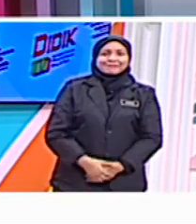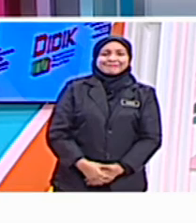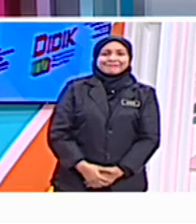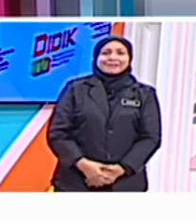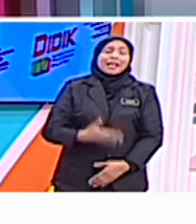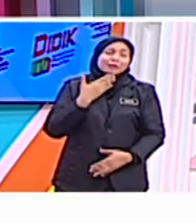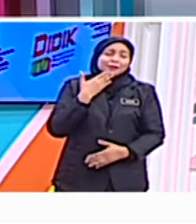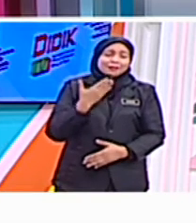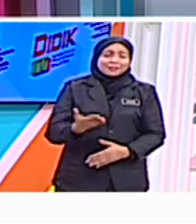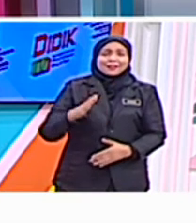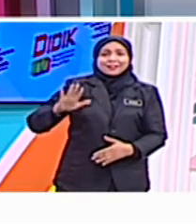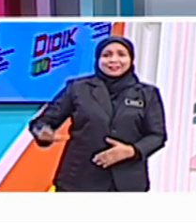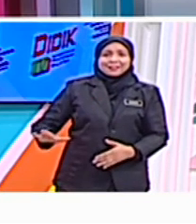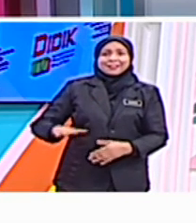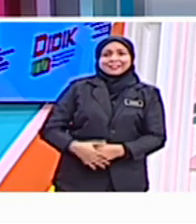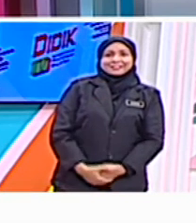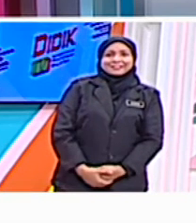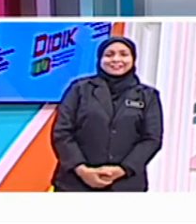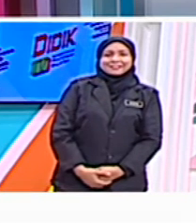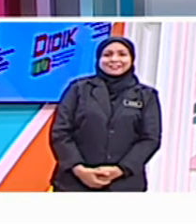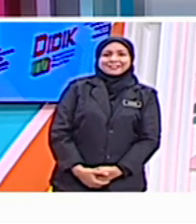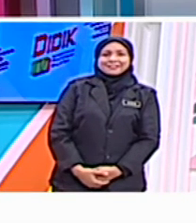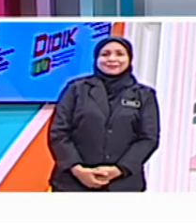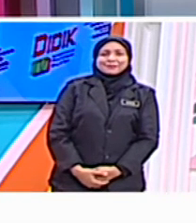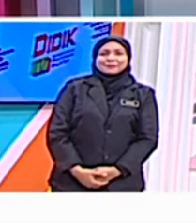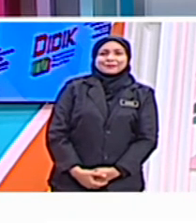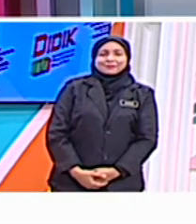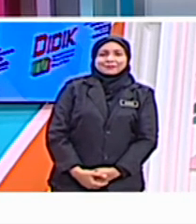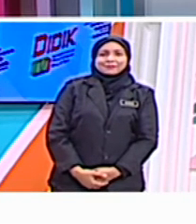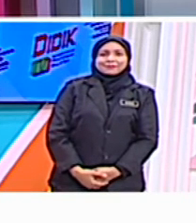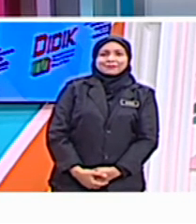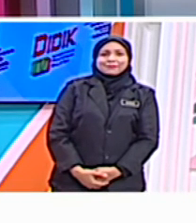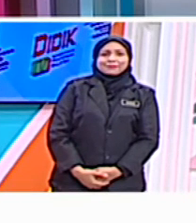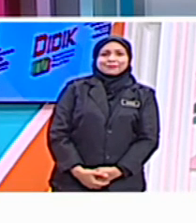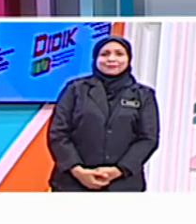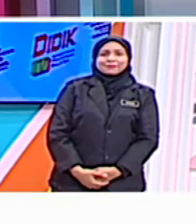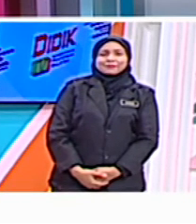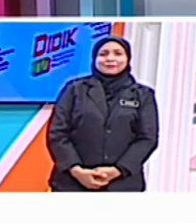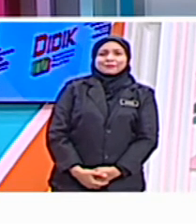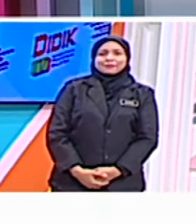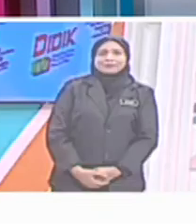kasih adik. Ni mesti pengawas ni. Okey, Nora.